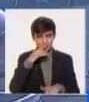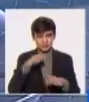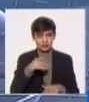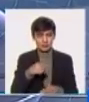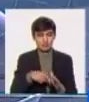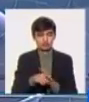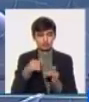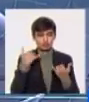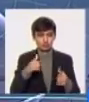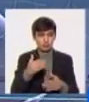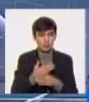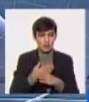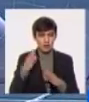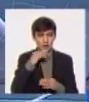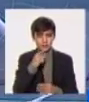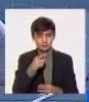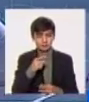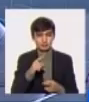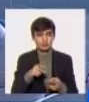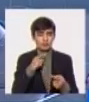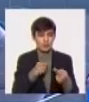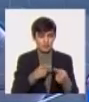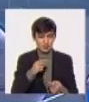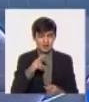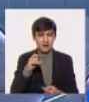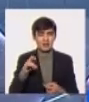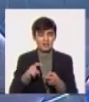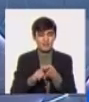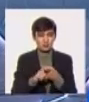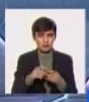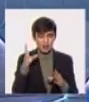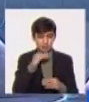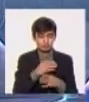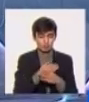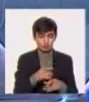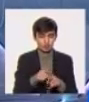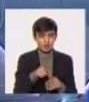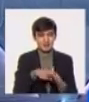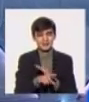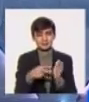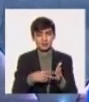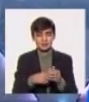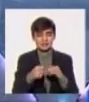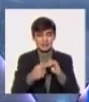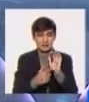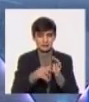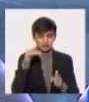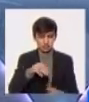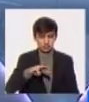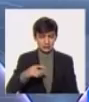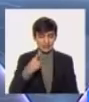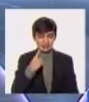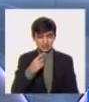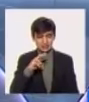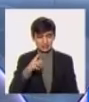чудодейственные свойства, которые якобы могут помочь в борьбе с коронавирусом. Теперь его стоимость достигает 17 тысяч тенге за килограмм, хотя